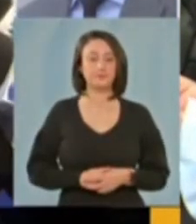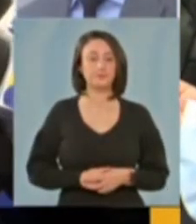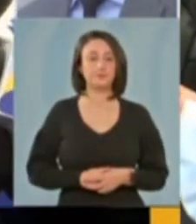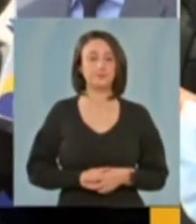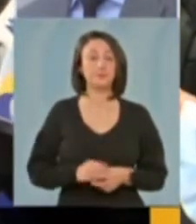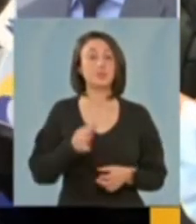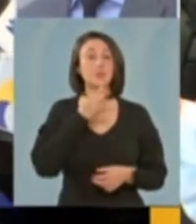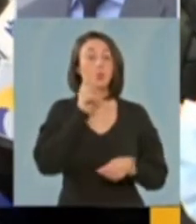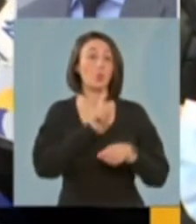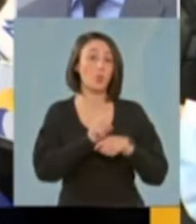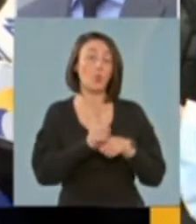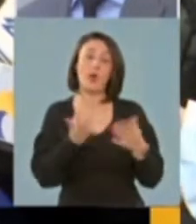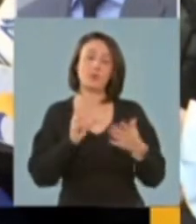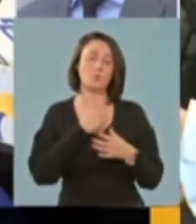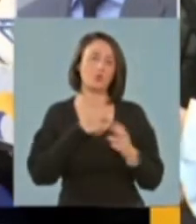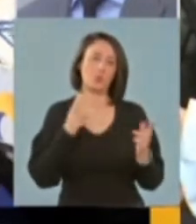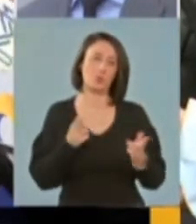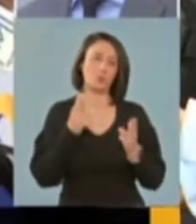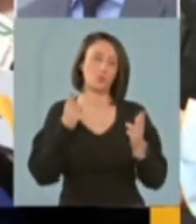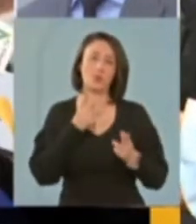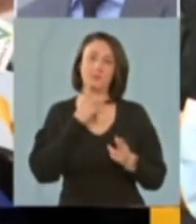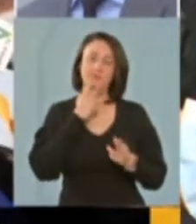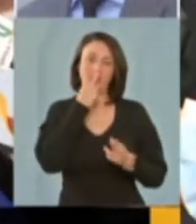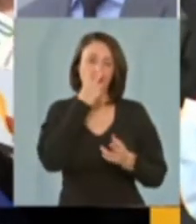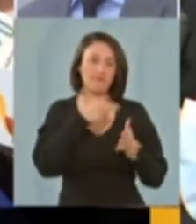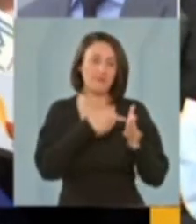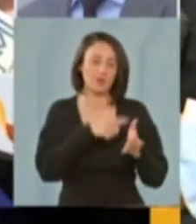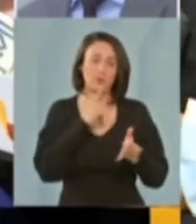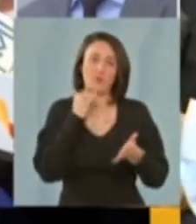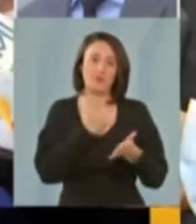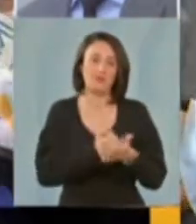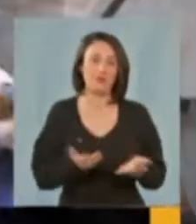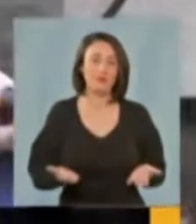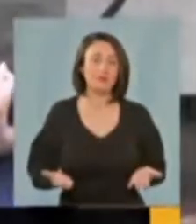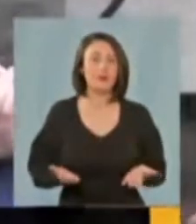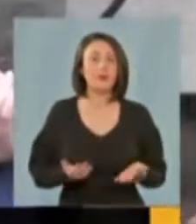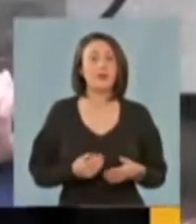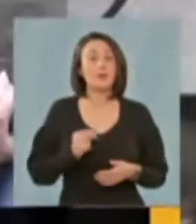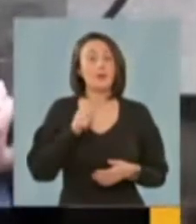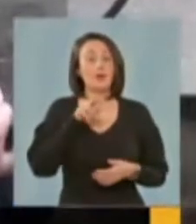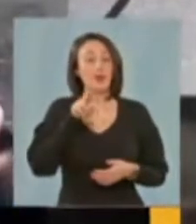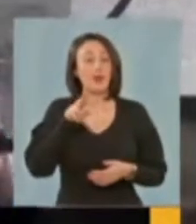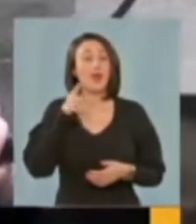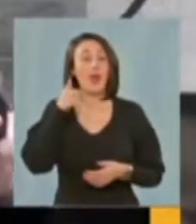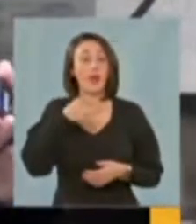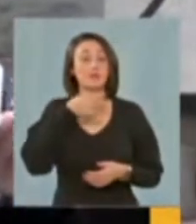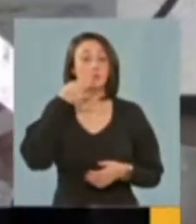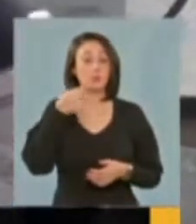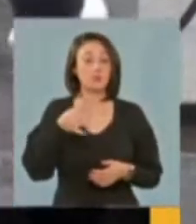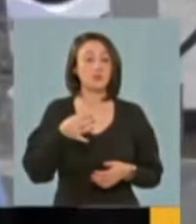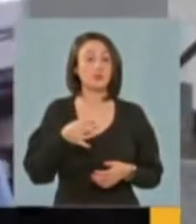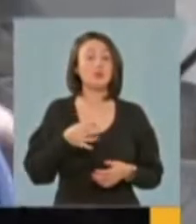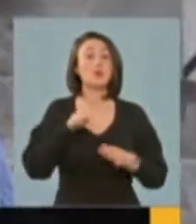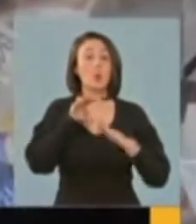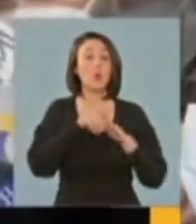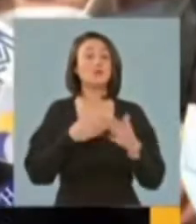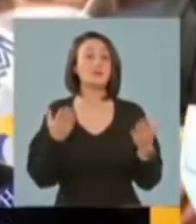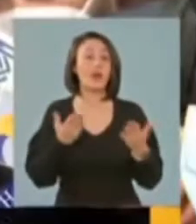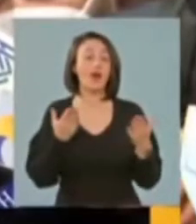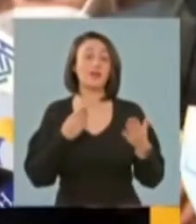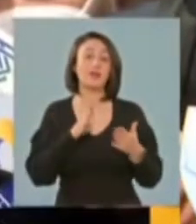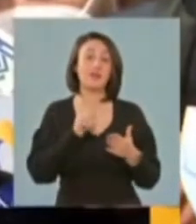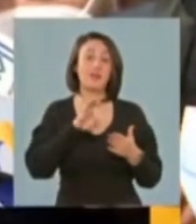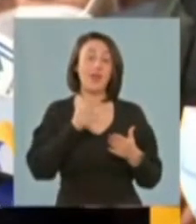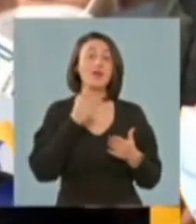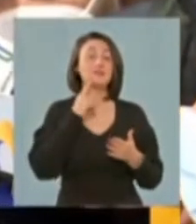spun un lucru care poate fi ușor demontat, cel puțin în ceea ce înseamnă PNRR. Dan Vâlceanu a mai susținut că, în condițiile în care